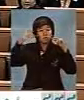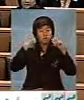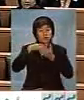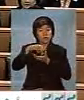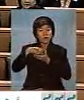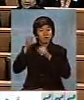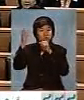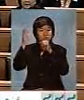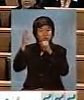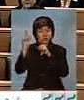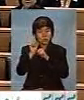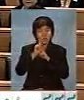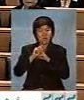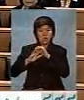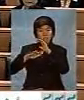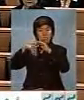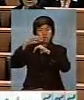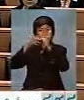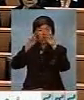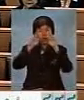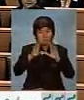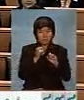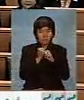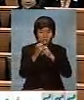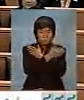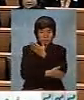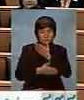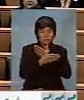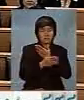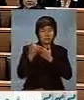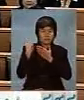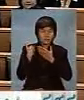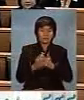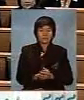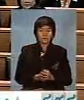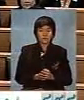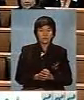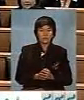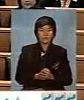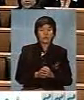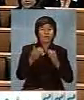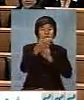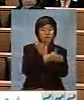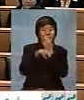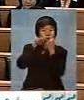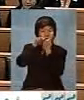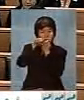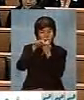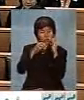ระบบคมนาคมขนส่งทางรางพัฒนาระบบรถไฟทางคู่ชานเมืองและหัวเมื